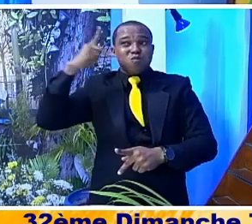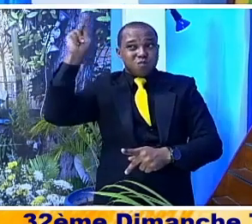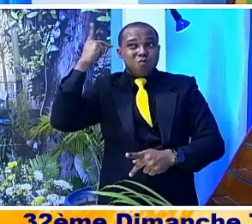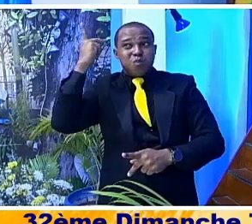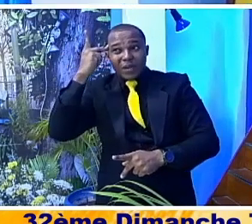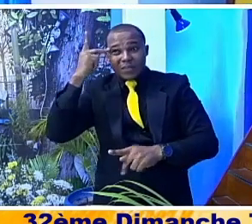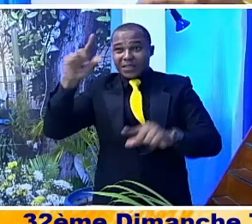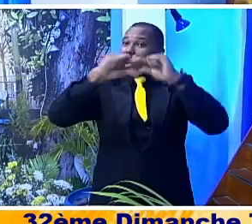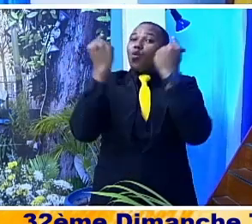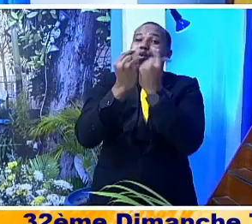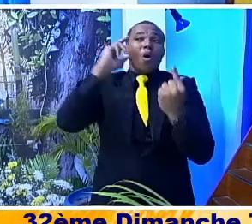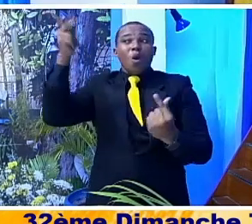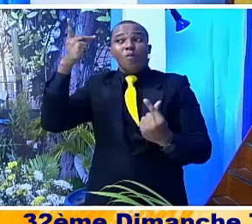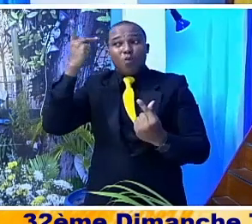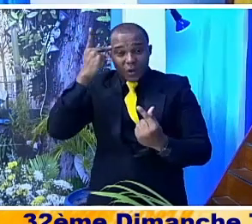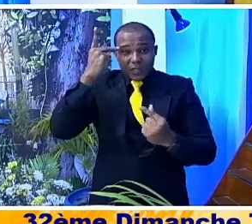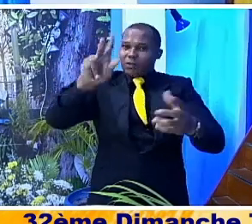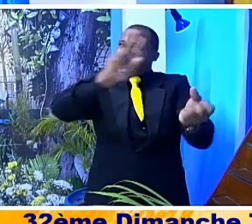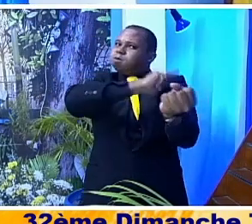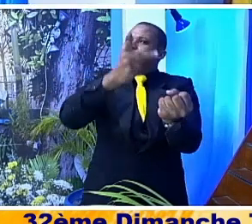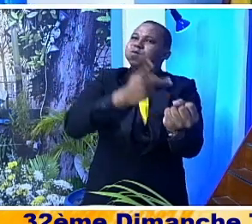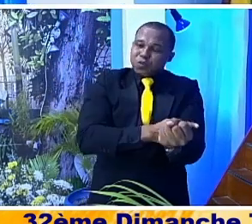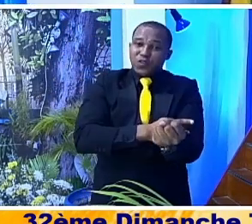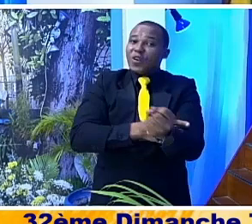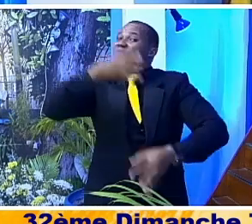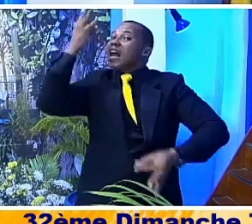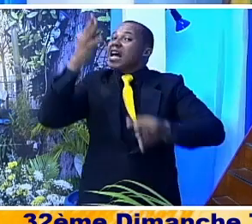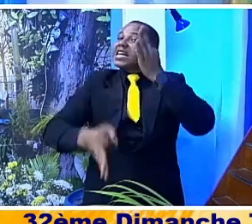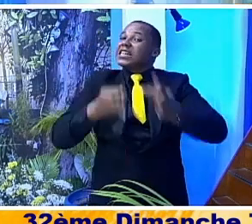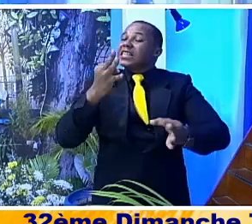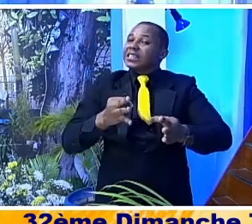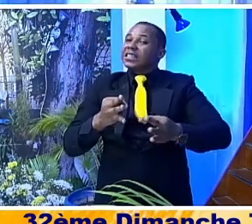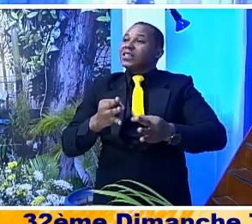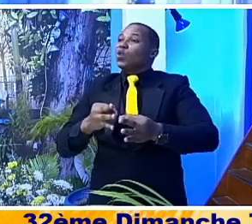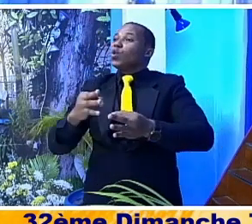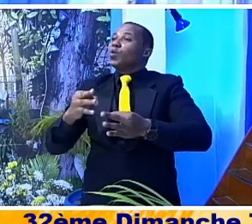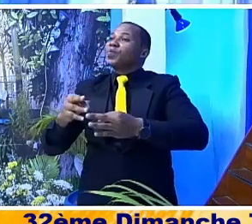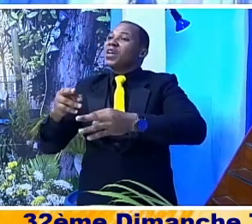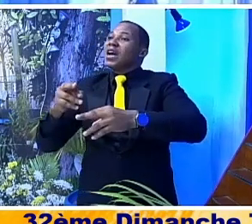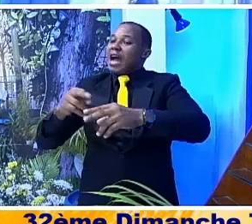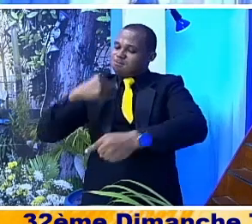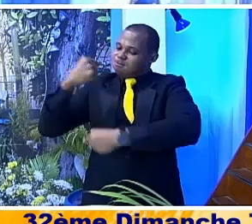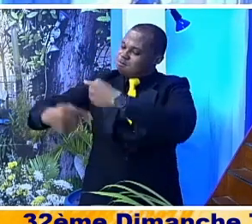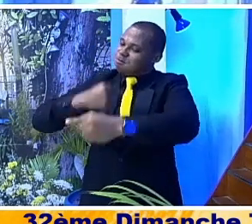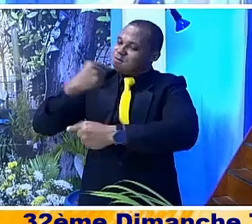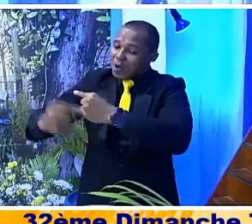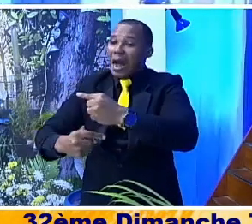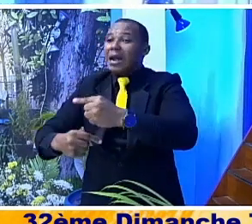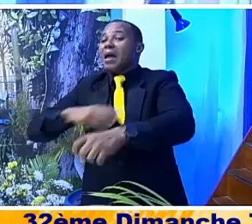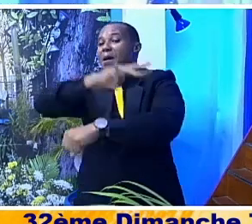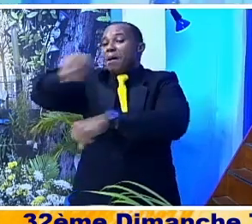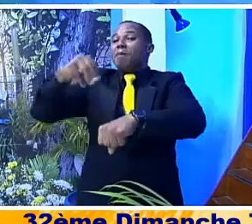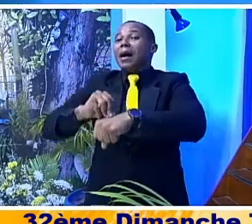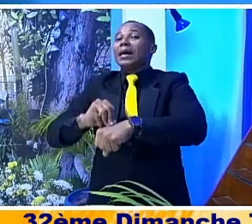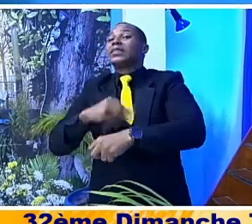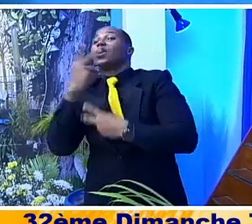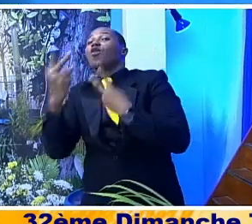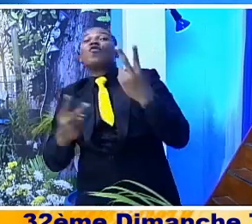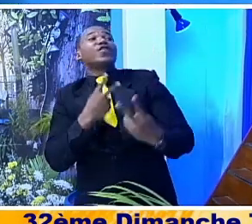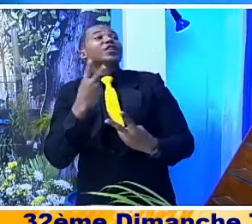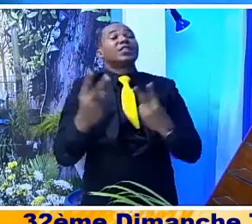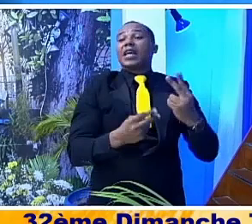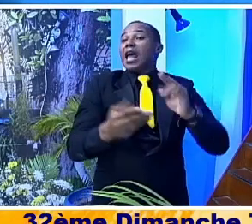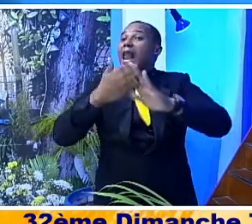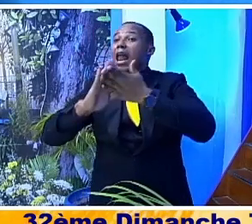parti politique, n'est qui sous pouvoir. Ouais, si, au moins, n'est au ta fond descendre, yo viré matissant, yo gade talier, yo vine en bas la ville, yo